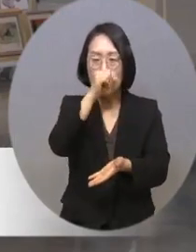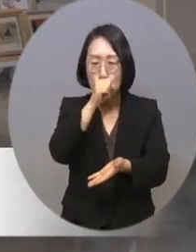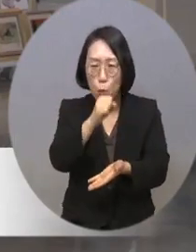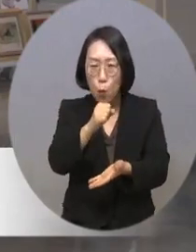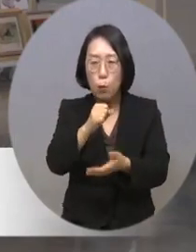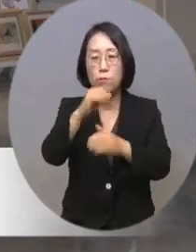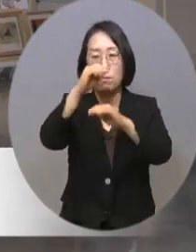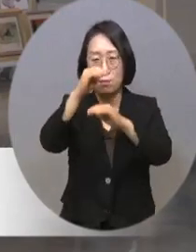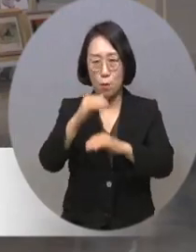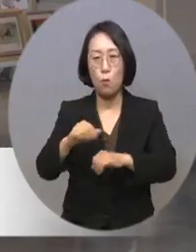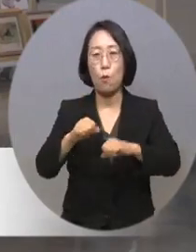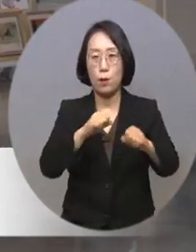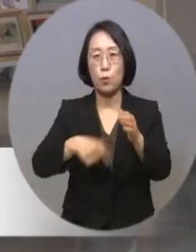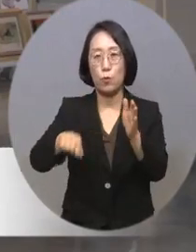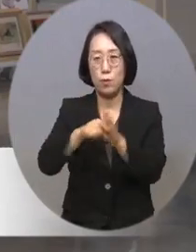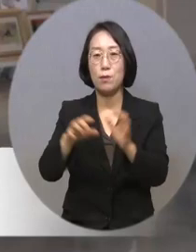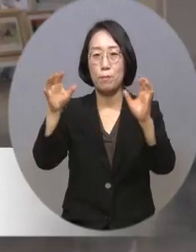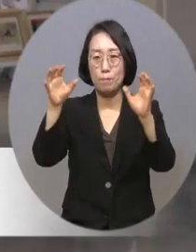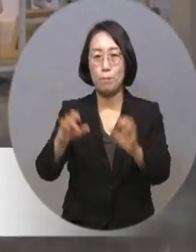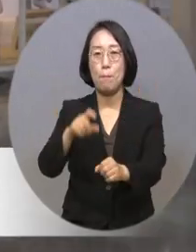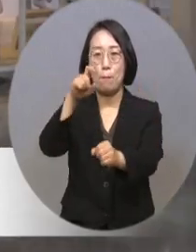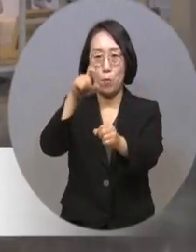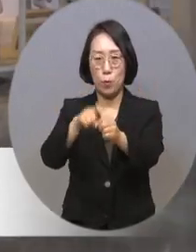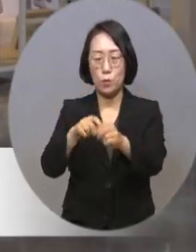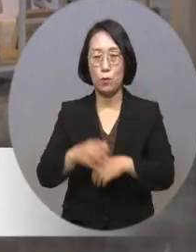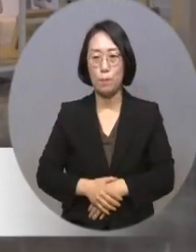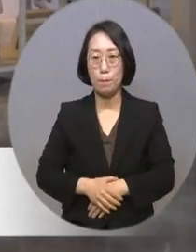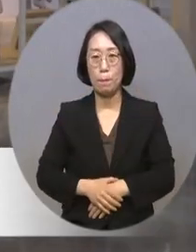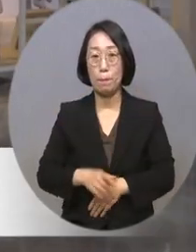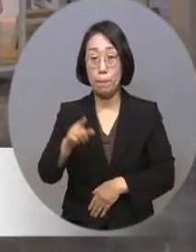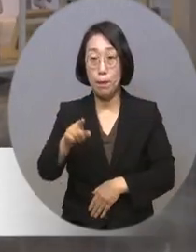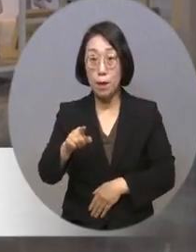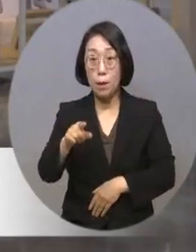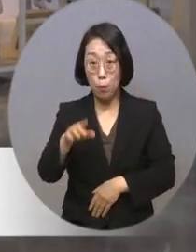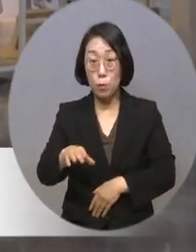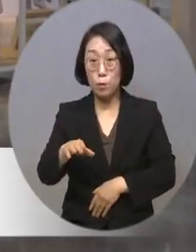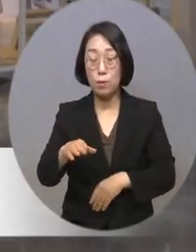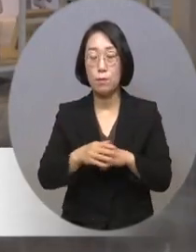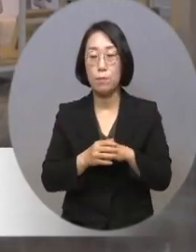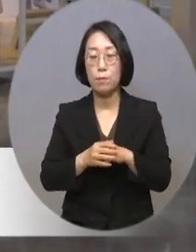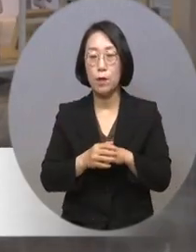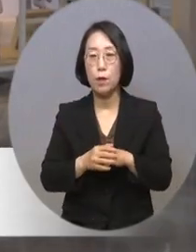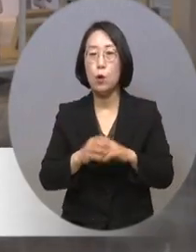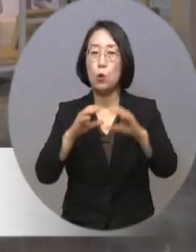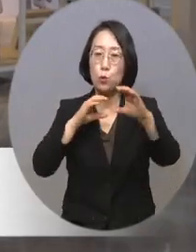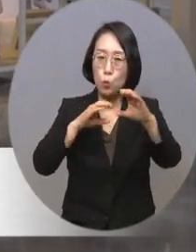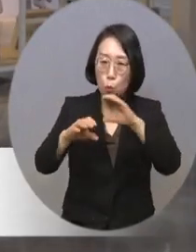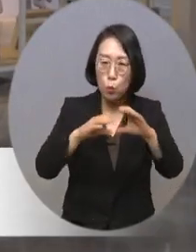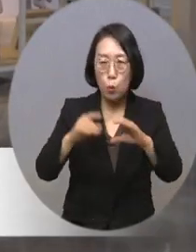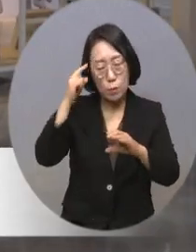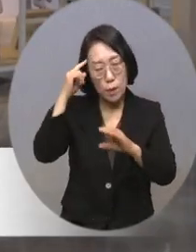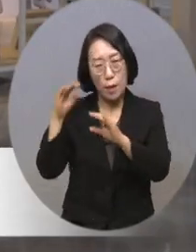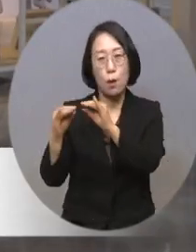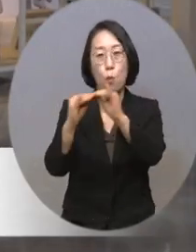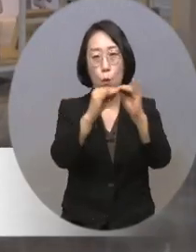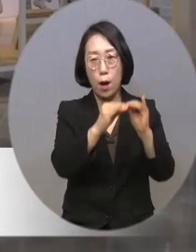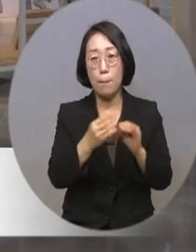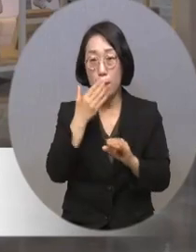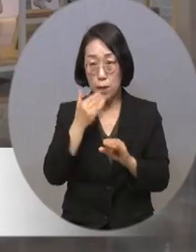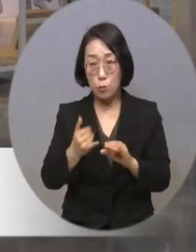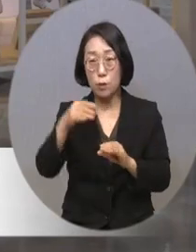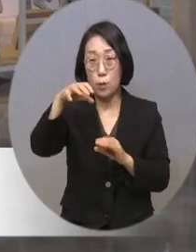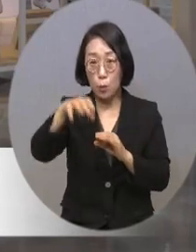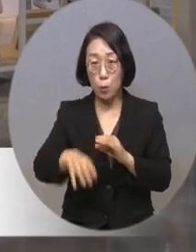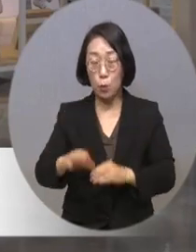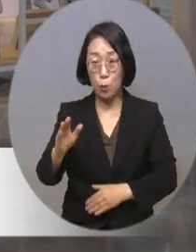오늘 활동을 하기 위해서 이 자리를 했습니다. 이번 계기를 통해서 소통과 공감을 할 수 있는 그런 자리가 마련된